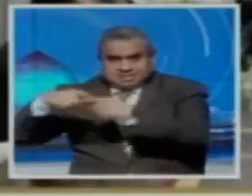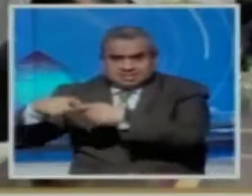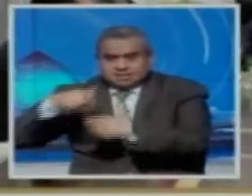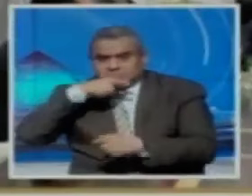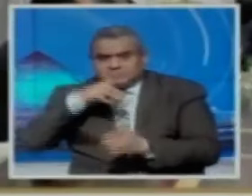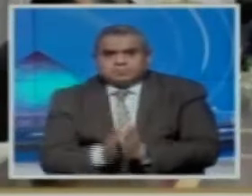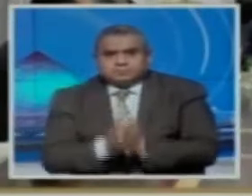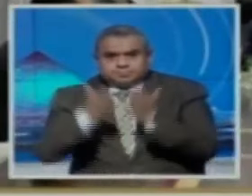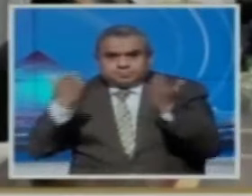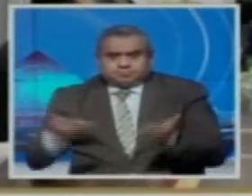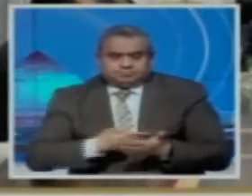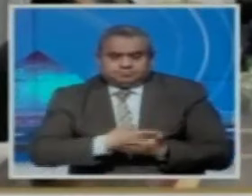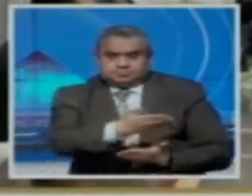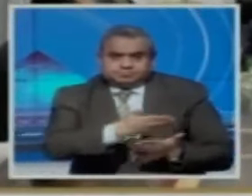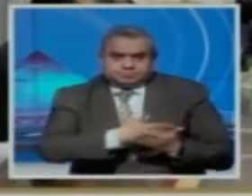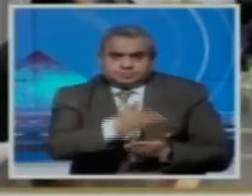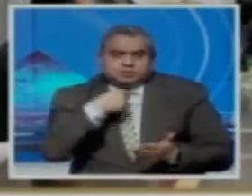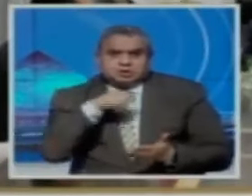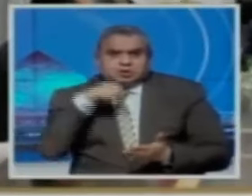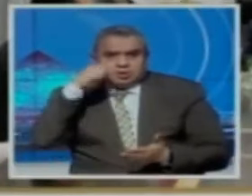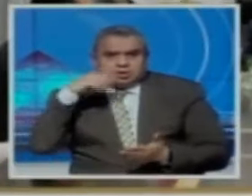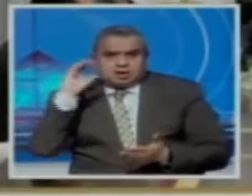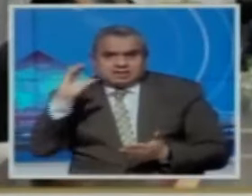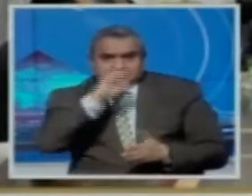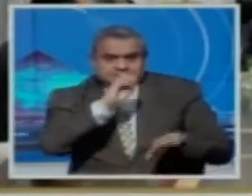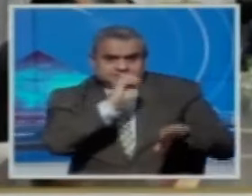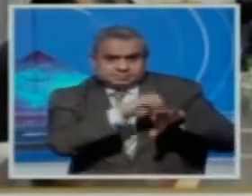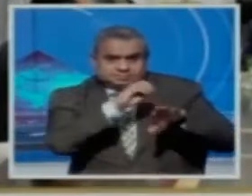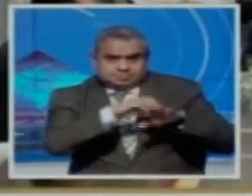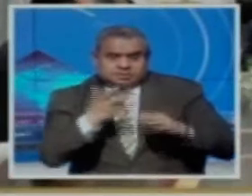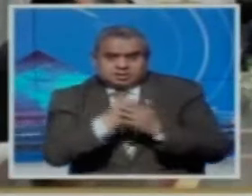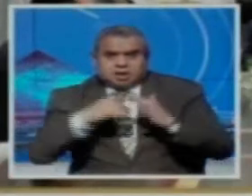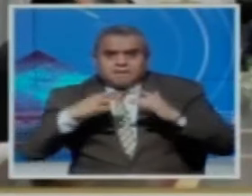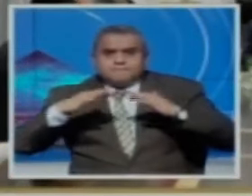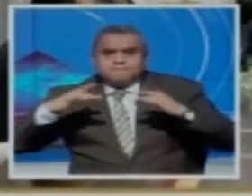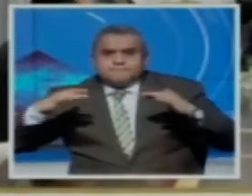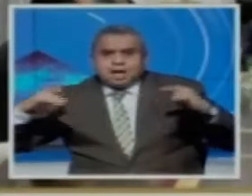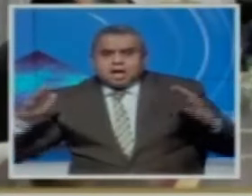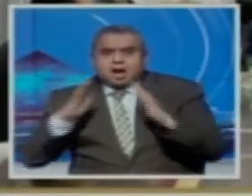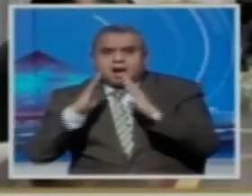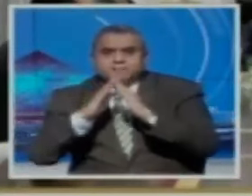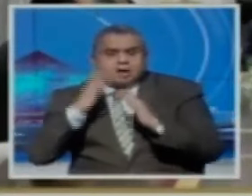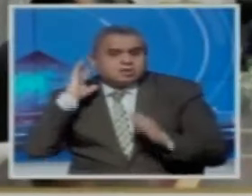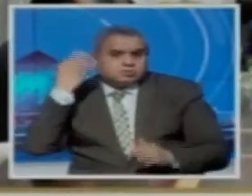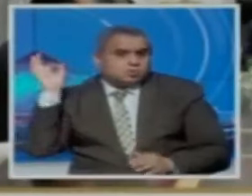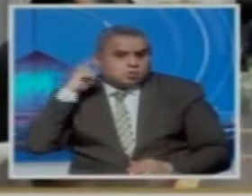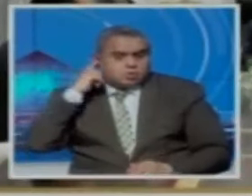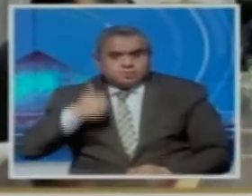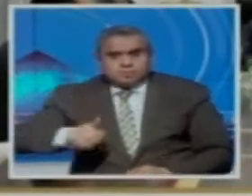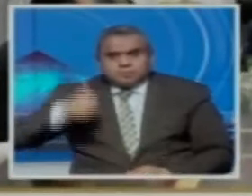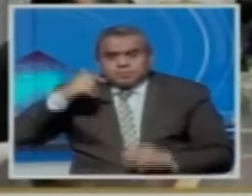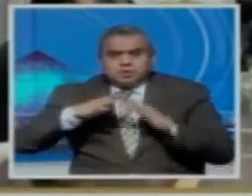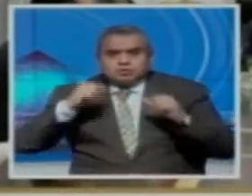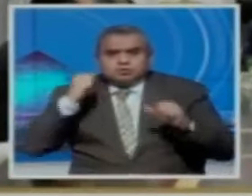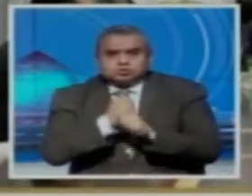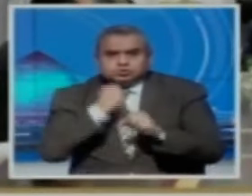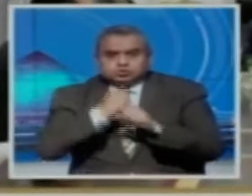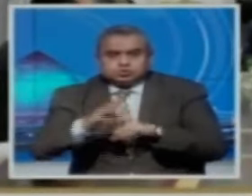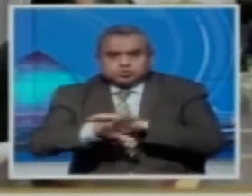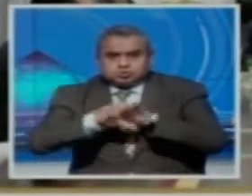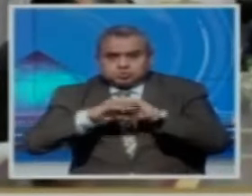عرض كذلك مستجدات عملية التطوير الجارية لمنظومة الموانئ المصرية، خاصة ما يتعلق بتشغيل